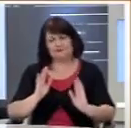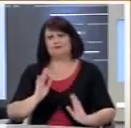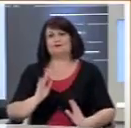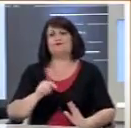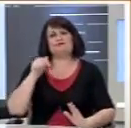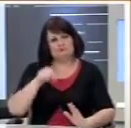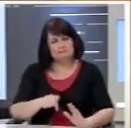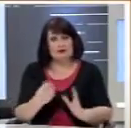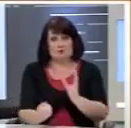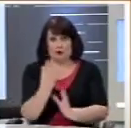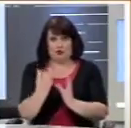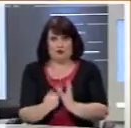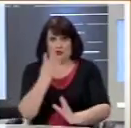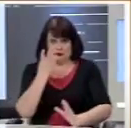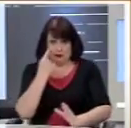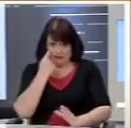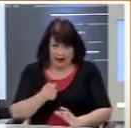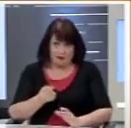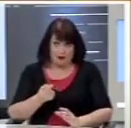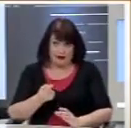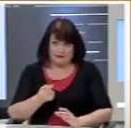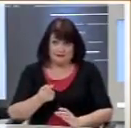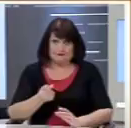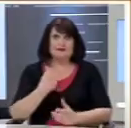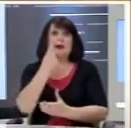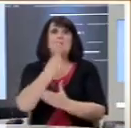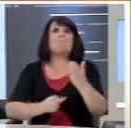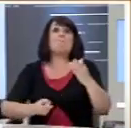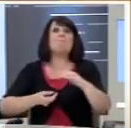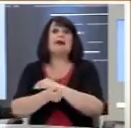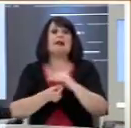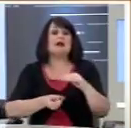αυτή το καινούριο που βγαίνει, οι μετανάστες είναι άνθρωποι.